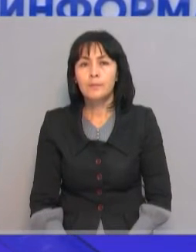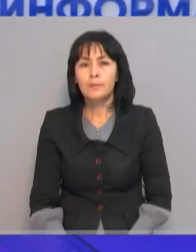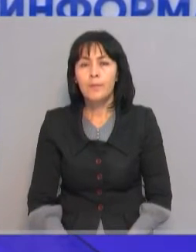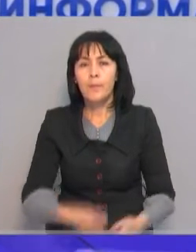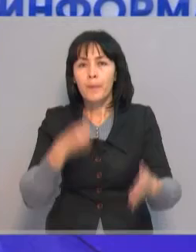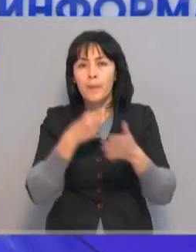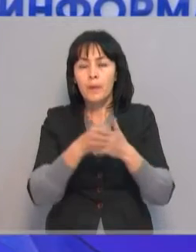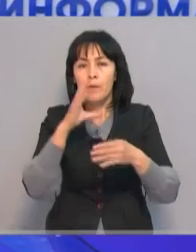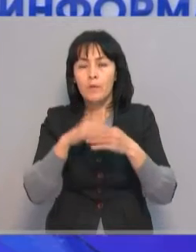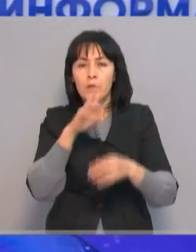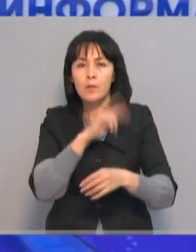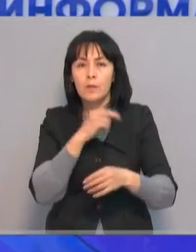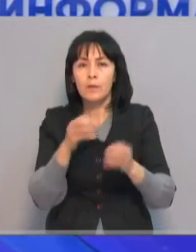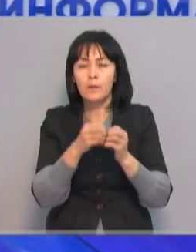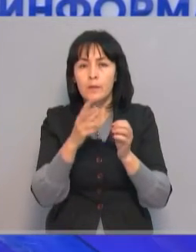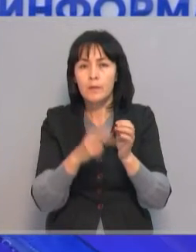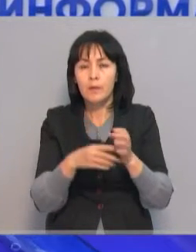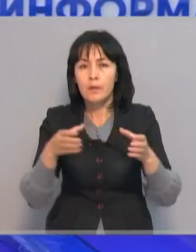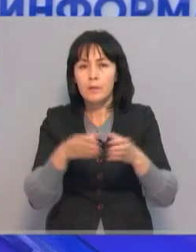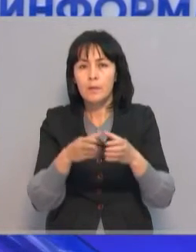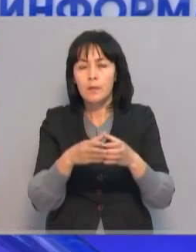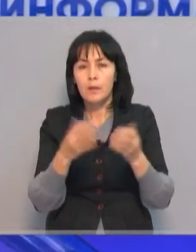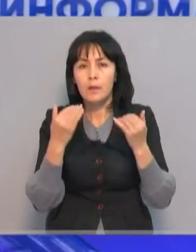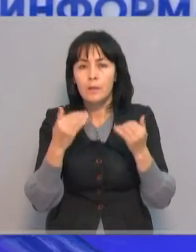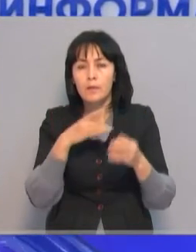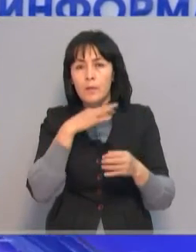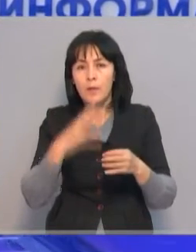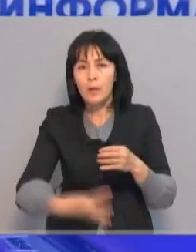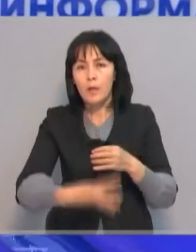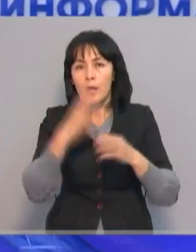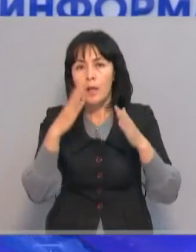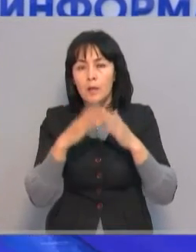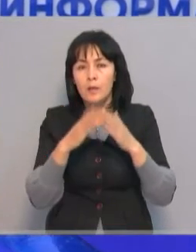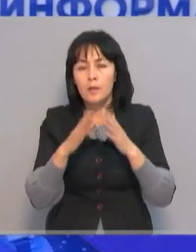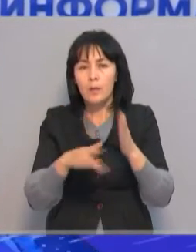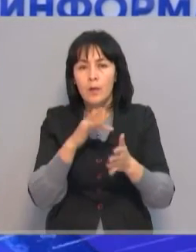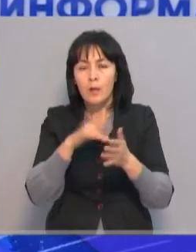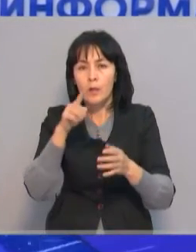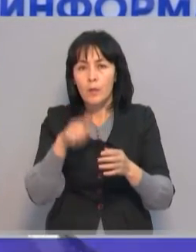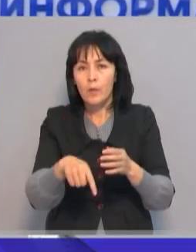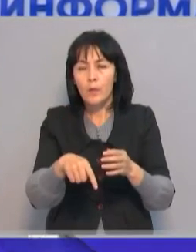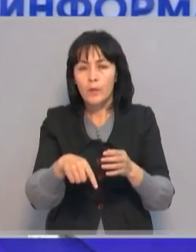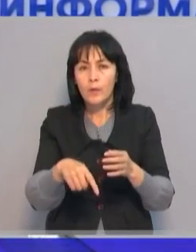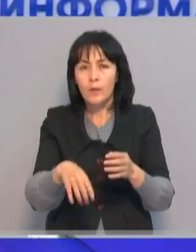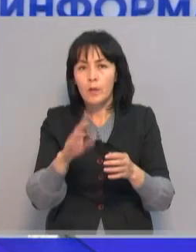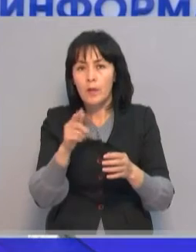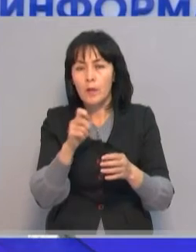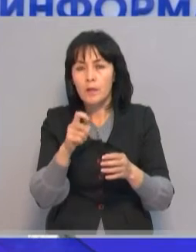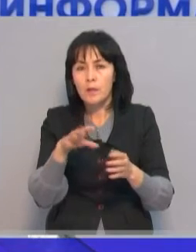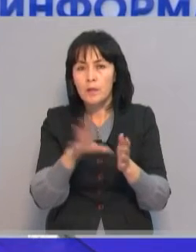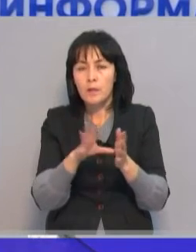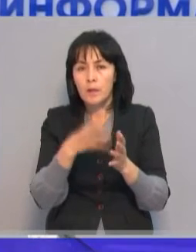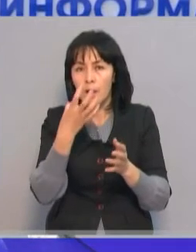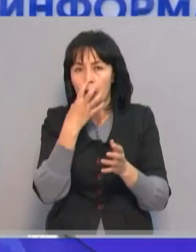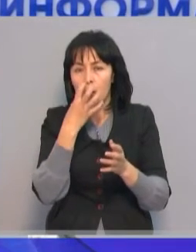До вечера работают 18 бригад. В первую очередь мы начинаем с многоэтажных домов в городе, так как у них подключены автономные котлы.